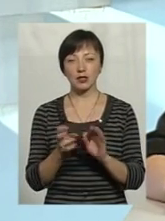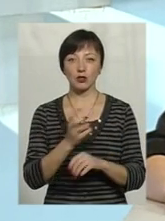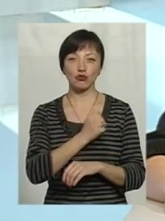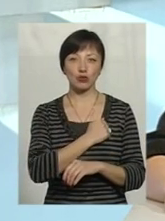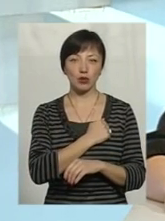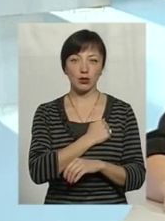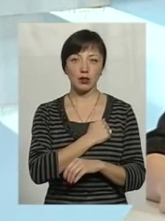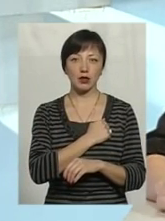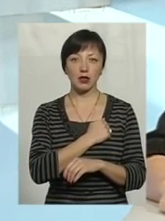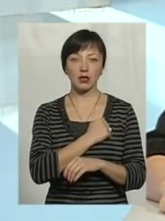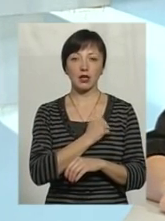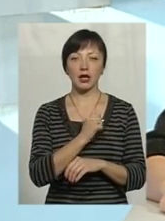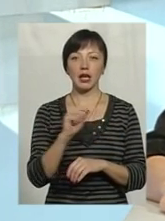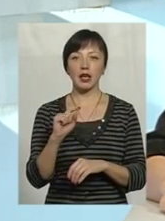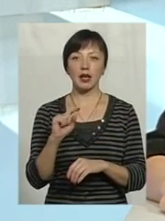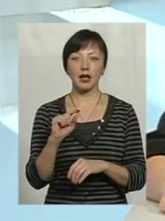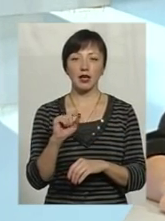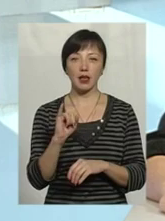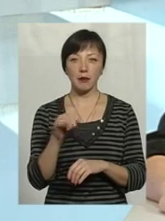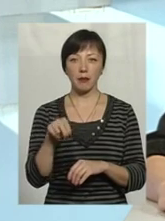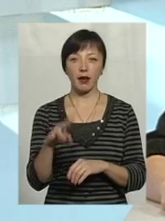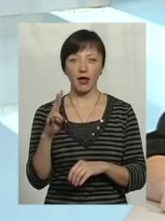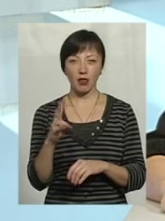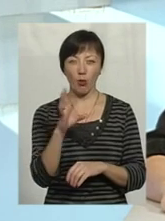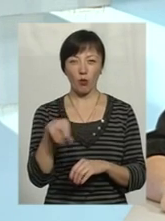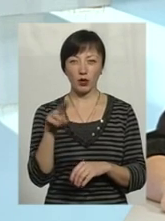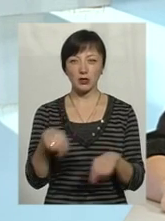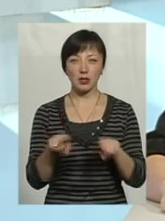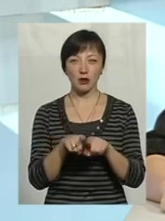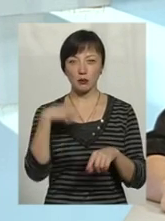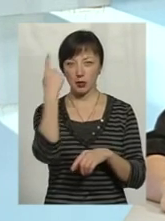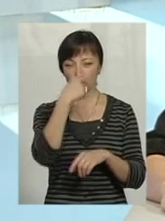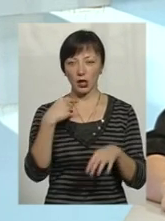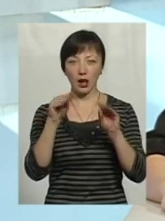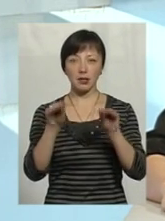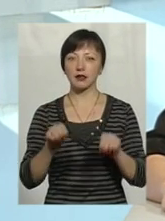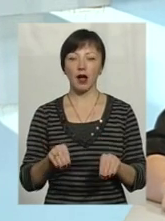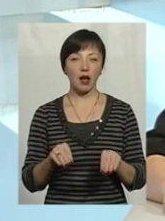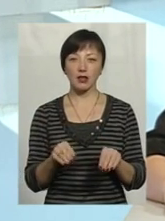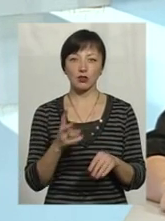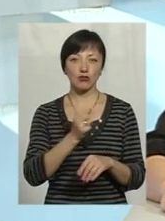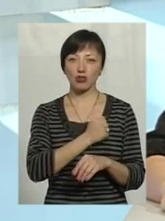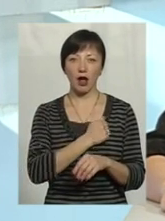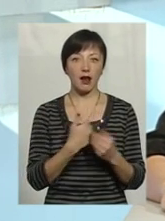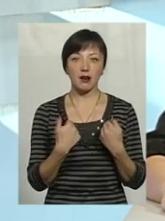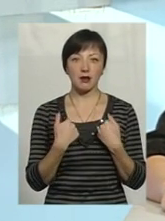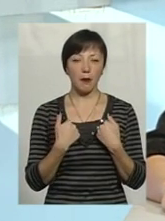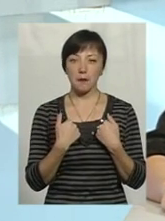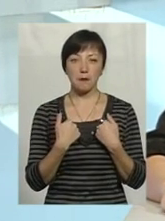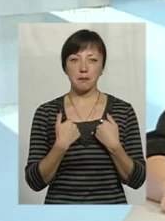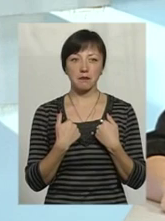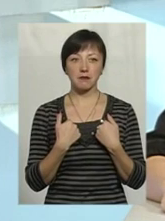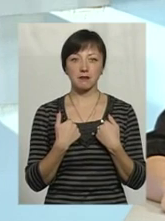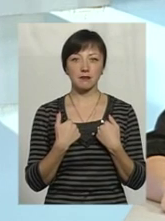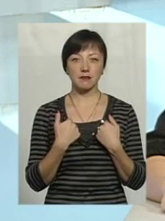жаль, ІПН, ідентифікаційний податковий номер, це також персональні дані, і, на жаль, нам навряд